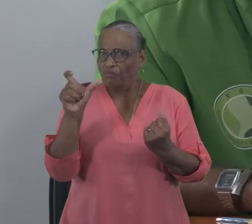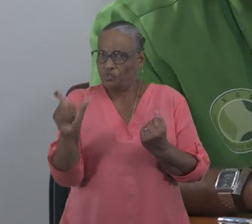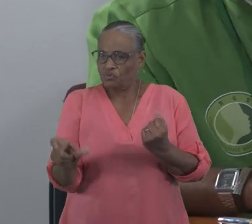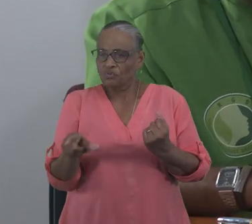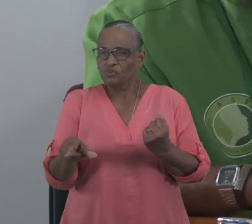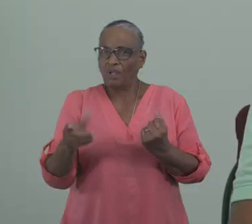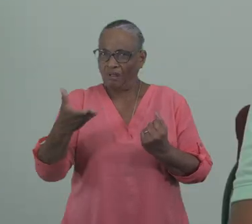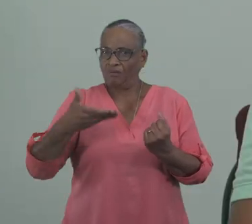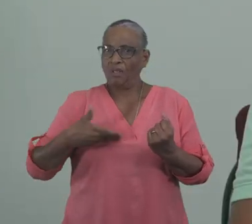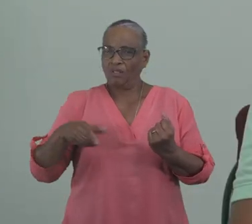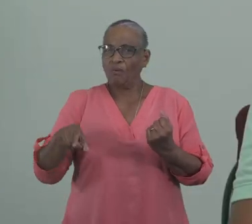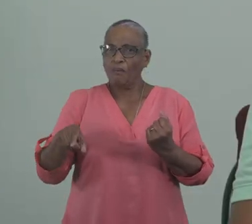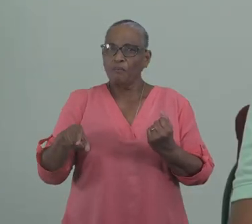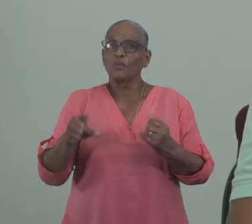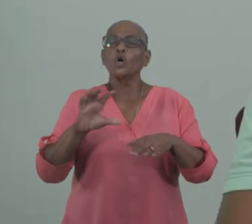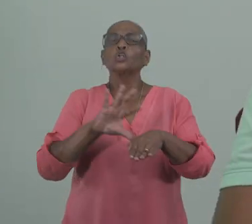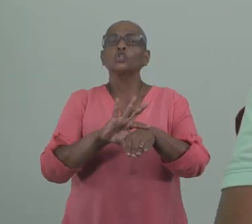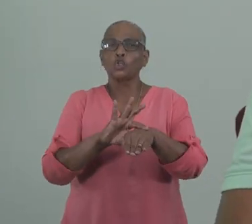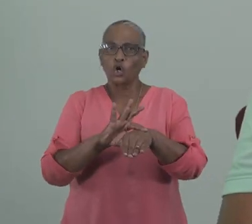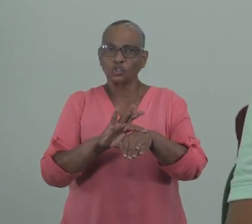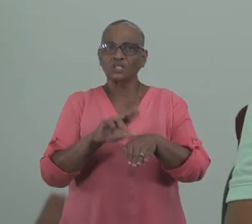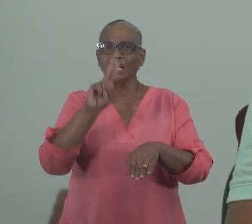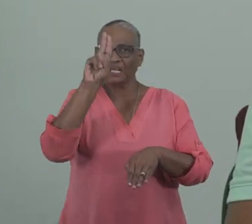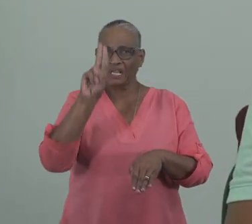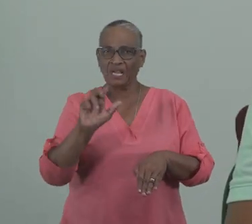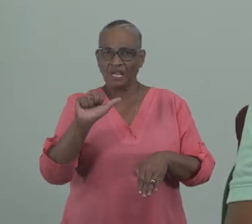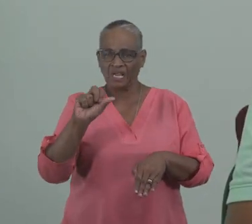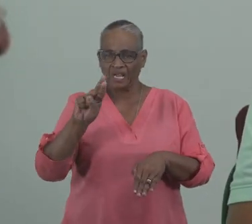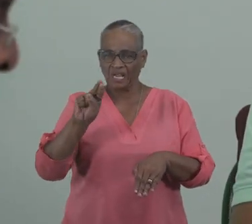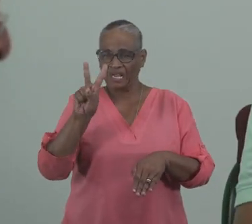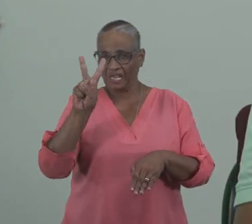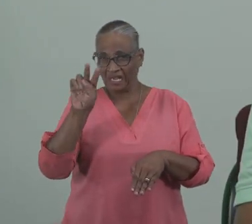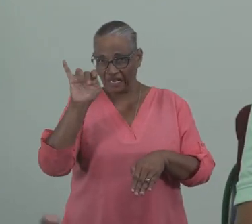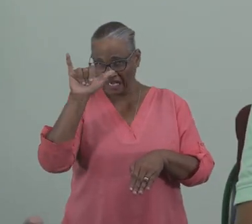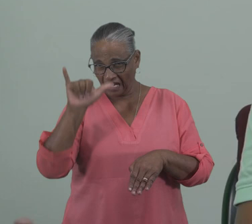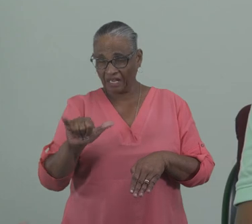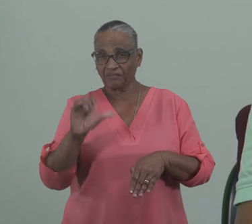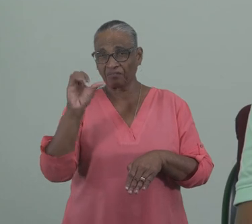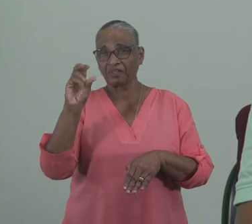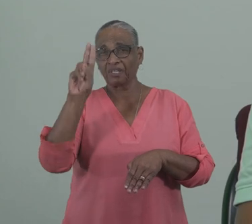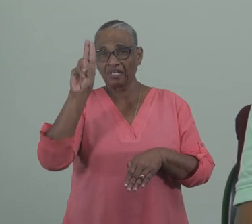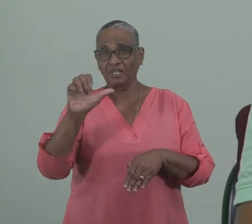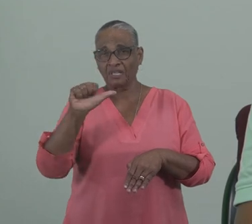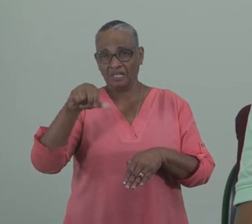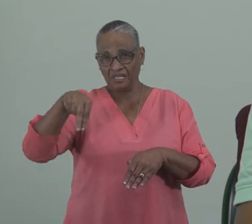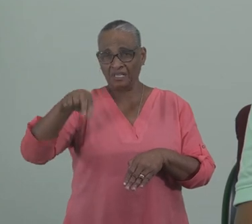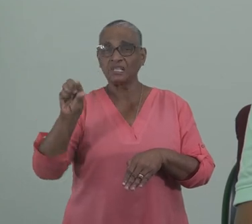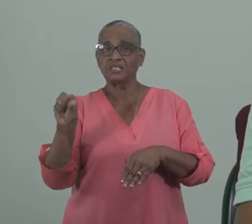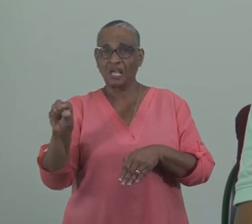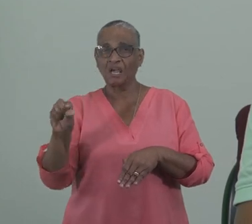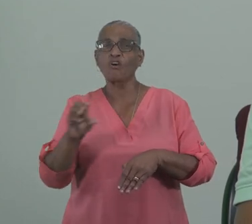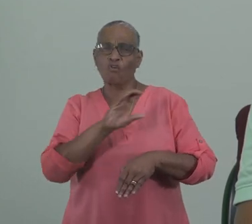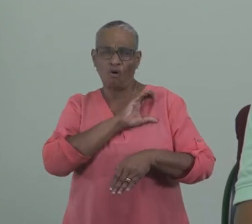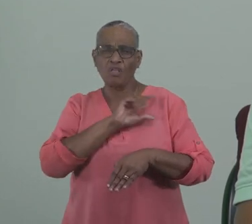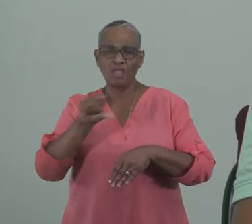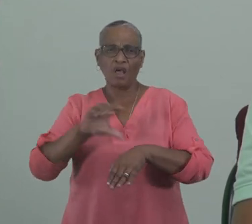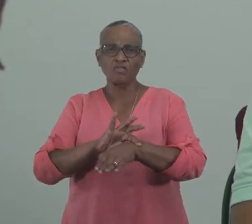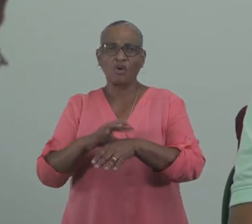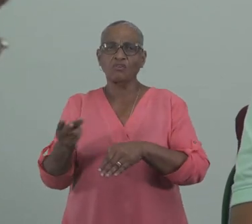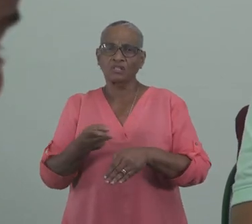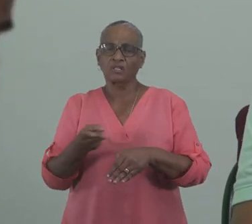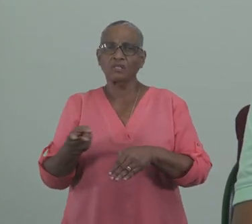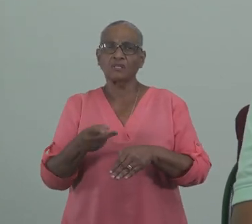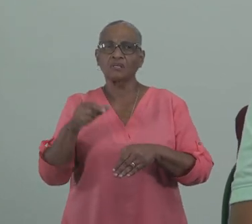voor gast dat is? En dat is dokter Harvey Young. Ik zal alvast zeggen, dokter Harvey Young, collega